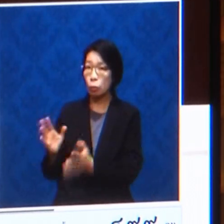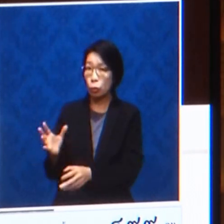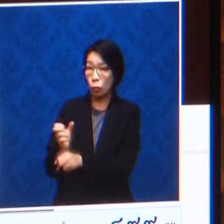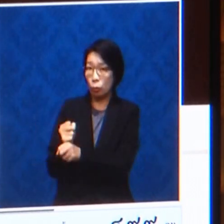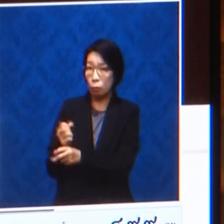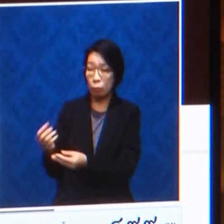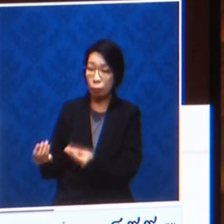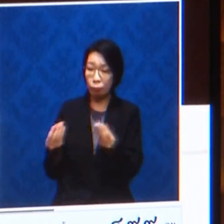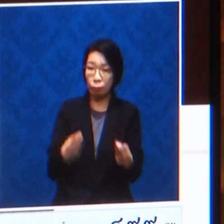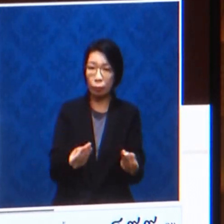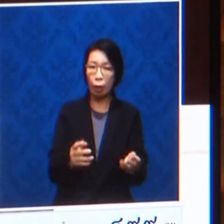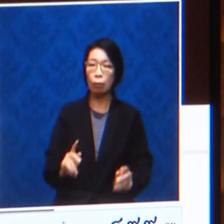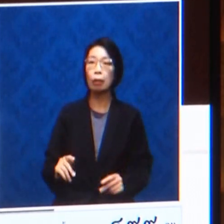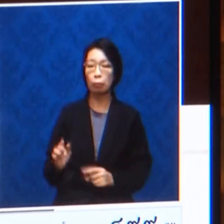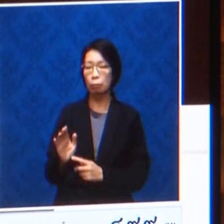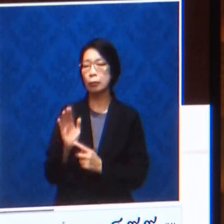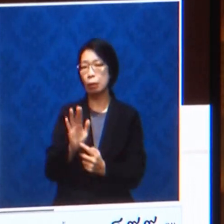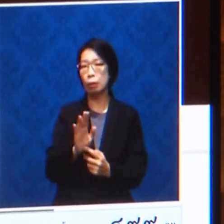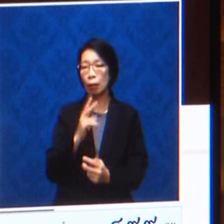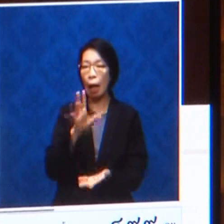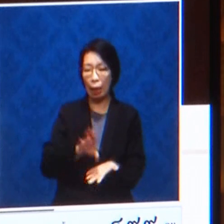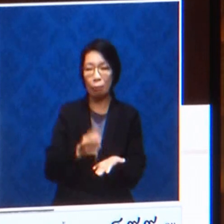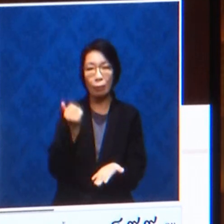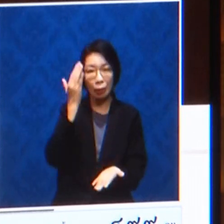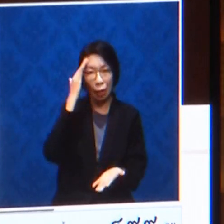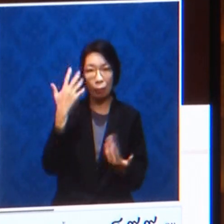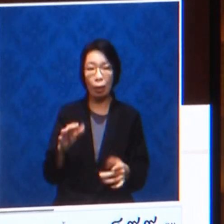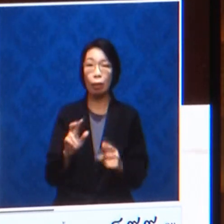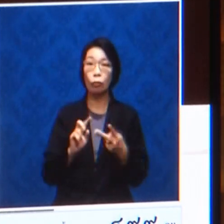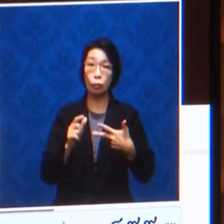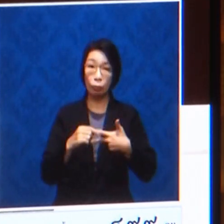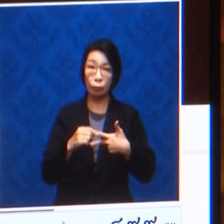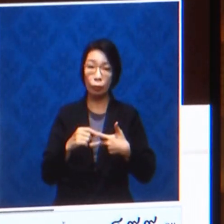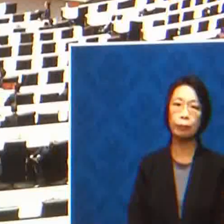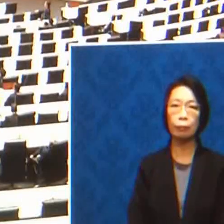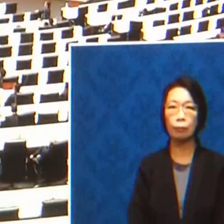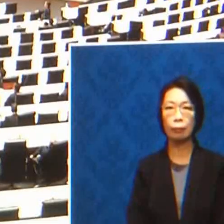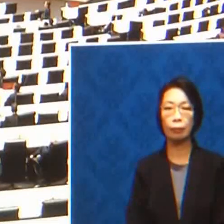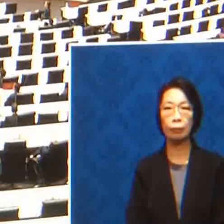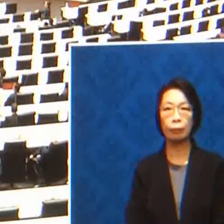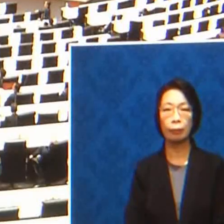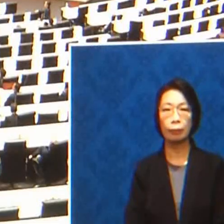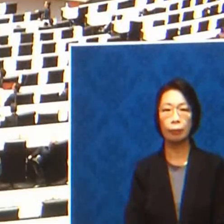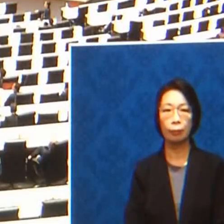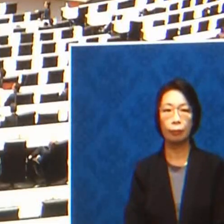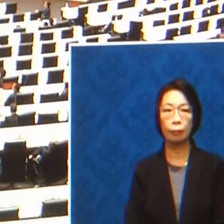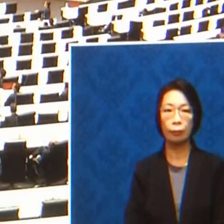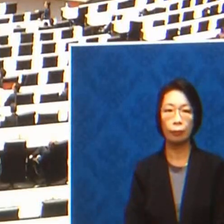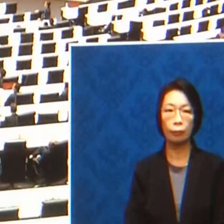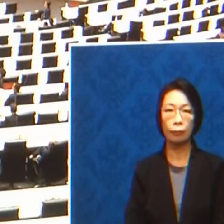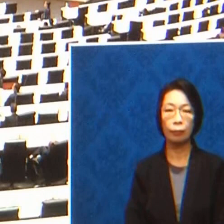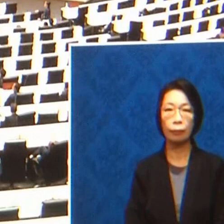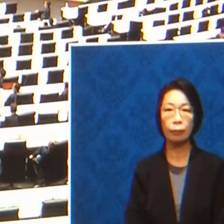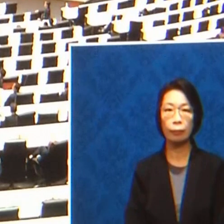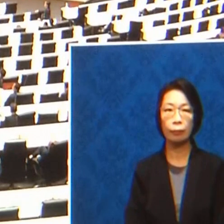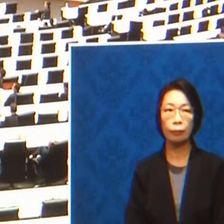ครับนายปฏิพัฒน์ก็มั่นใจว่าจะสามารถวางตัวเป็นกลางไม่ว่าจะสังกัดพรรคการเมืองใดก็ตามจึงไม่ส่งผลกระทบต่อการทำ